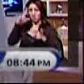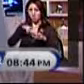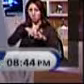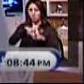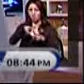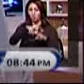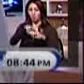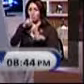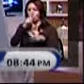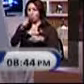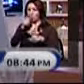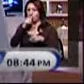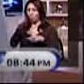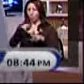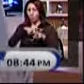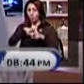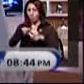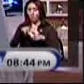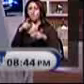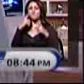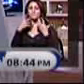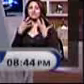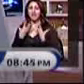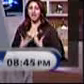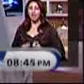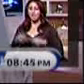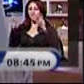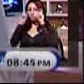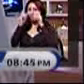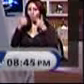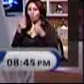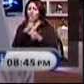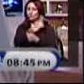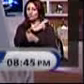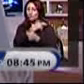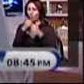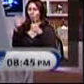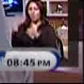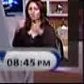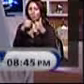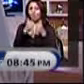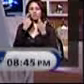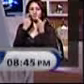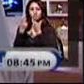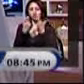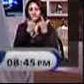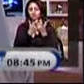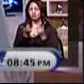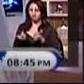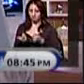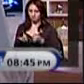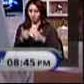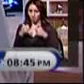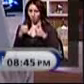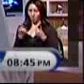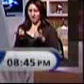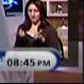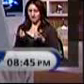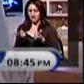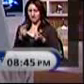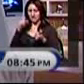وفي استبداد وفي كذا، بس كنا قاعدين في امن. وبعدين انت كان ممكن تاخد يعني تاخد بالك، ما تمشيش في مظاهرات، ما حدش